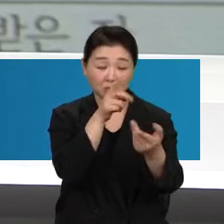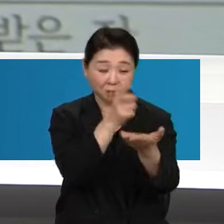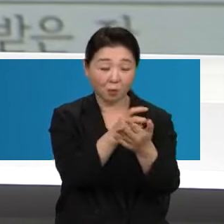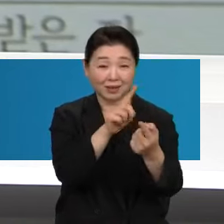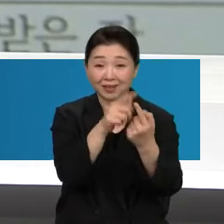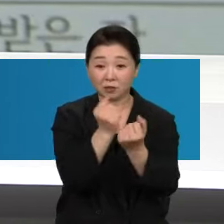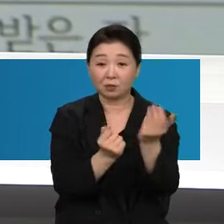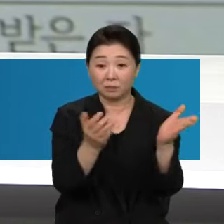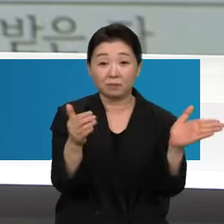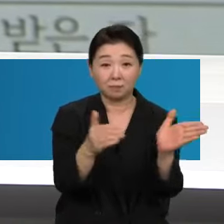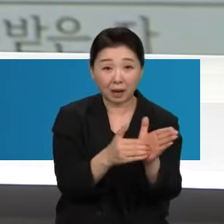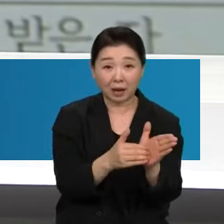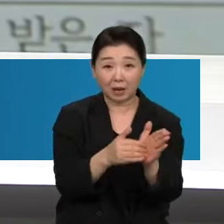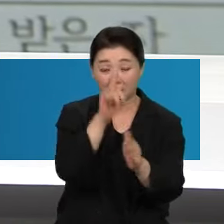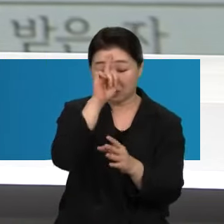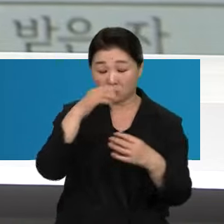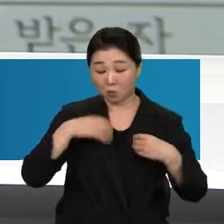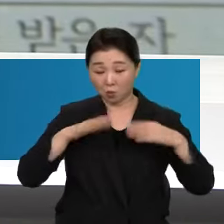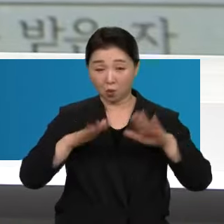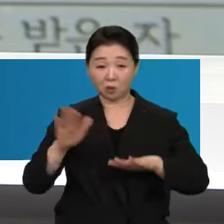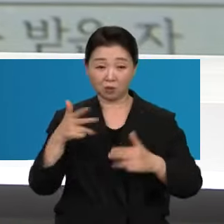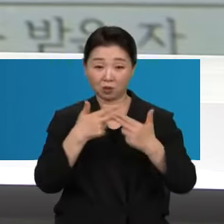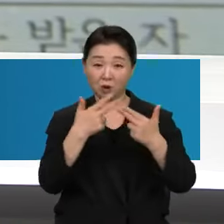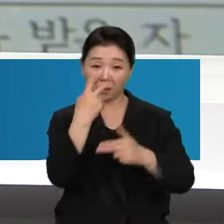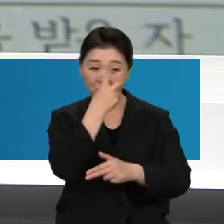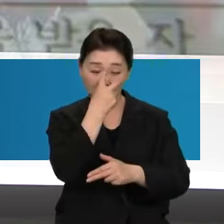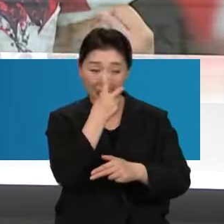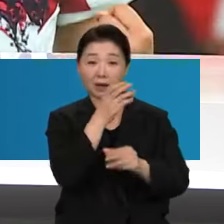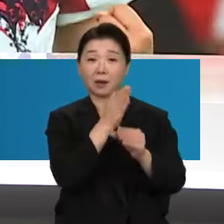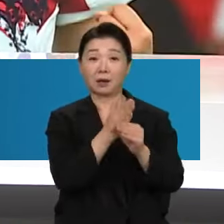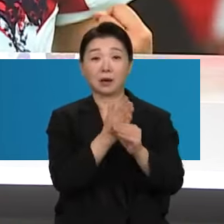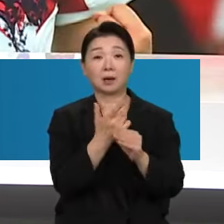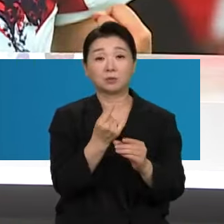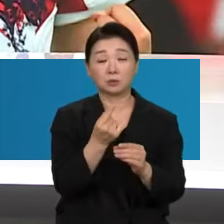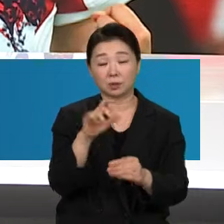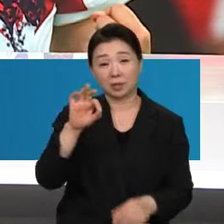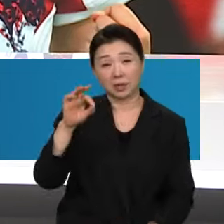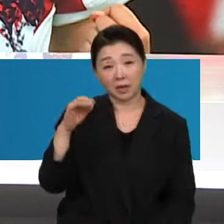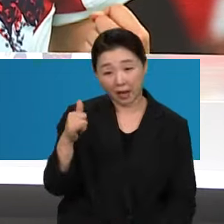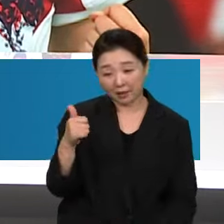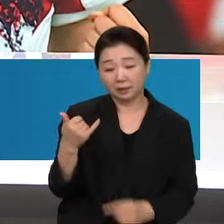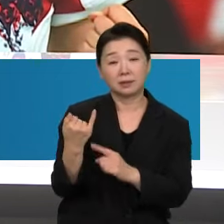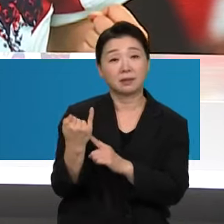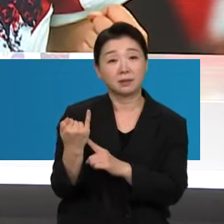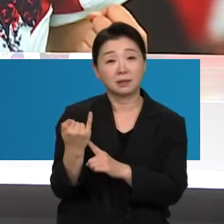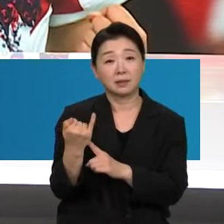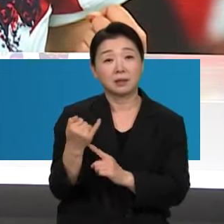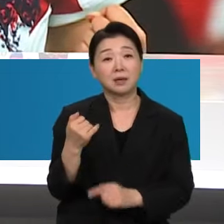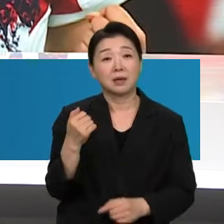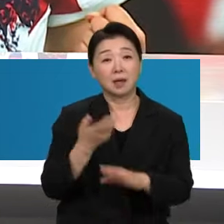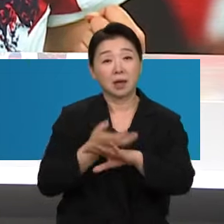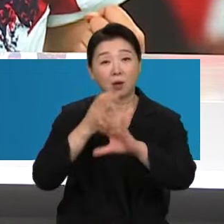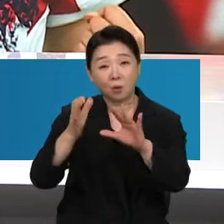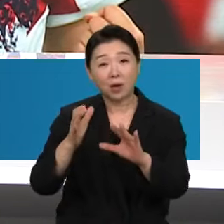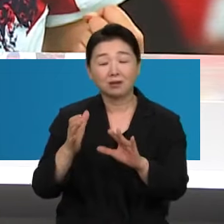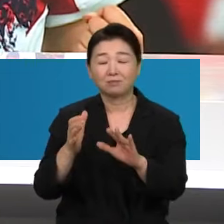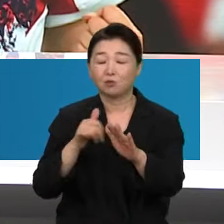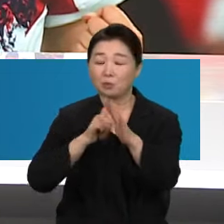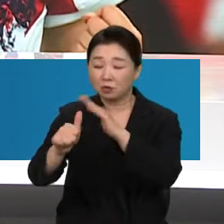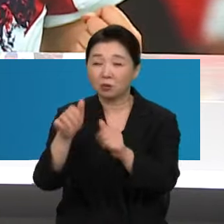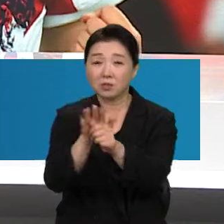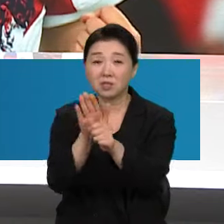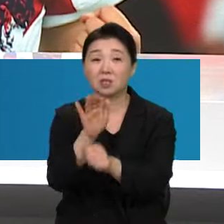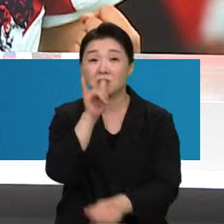드렸습니다. 정부가 오늘부터 협회에 대한 조사에 나섰습니다. 이런 가운데 안세영에 대한 해외 유명 선수의 지지 선언이 나오는